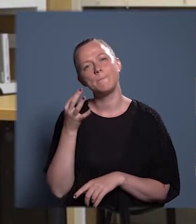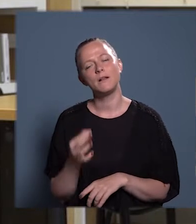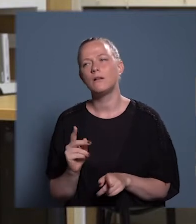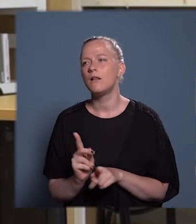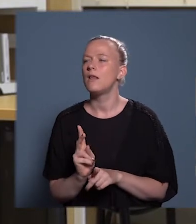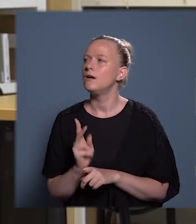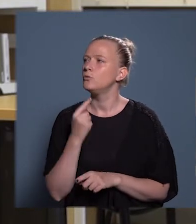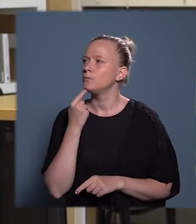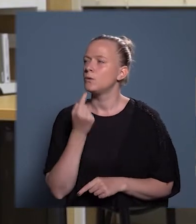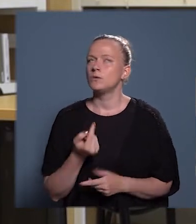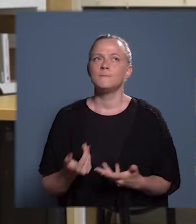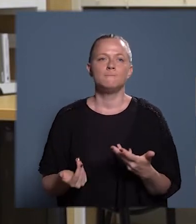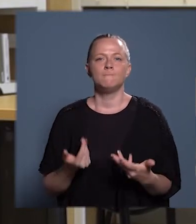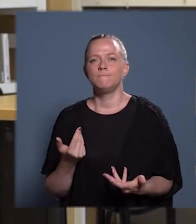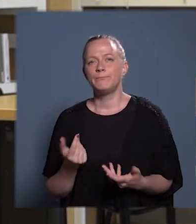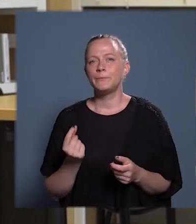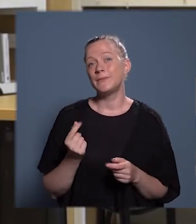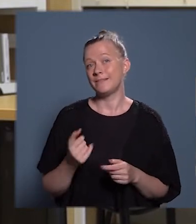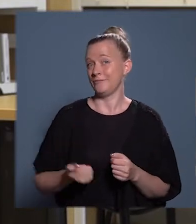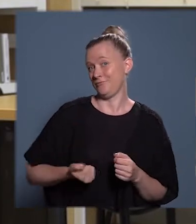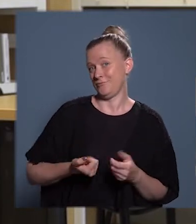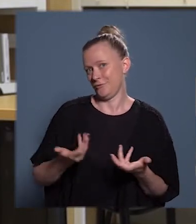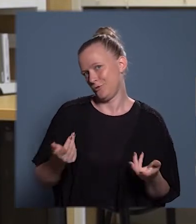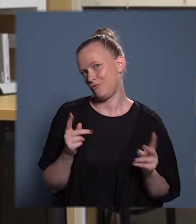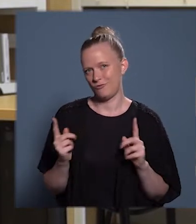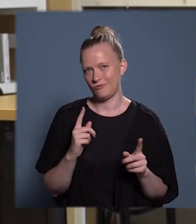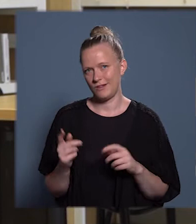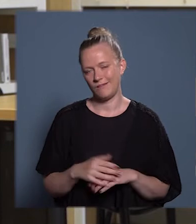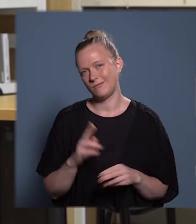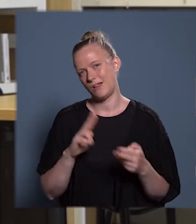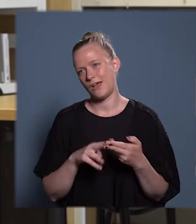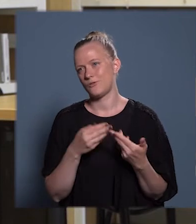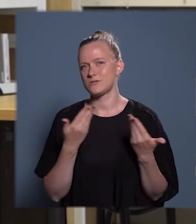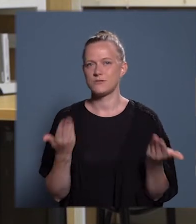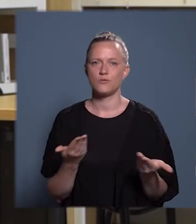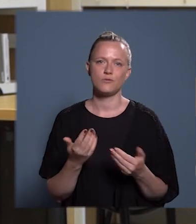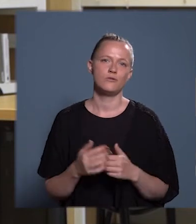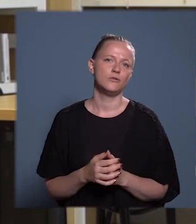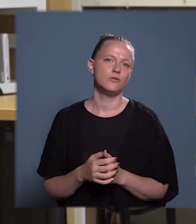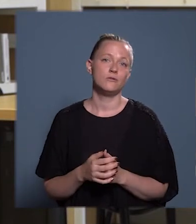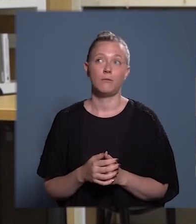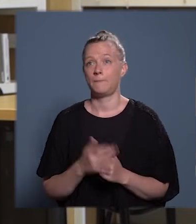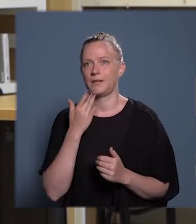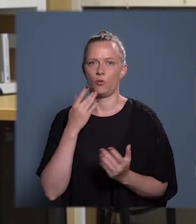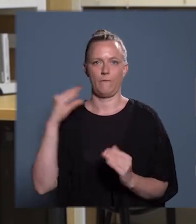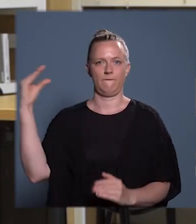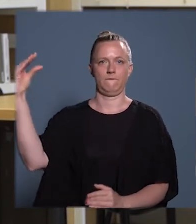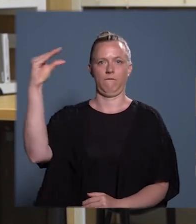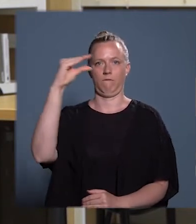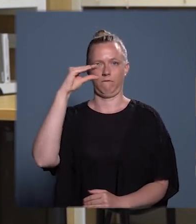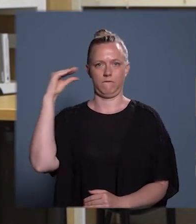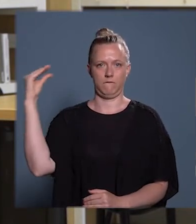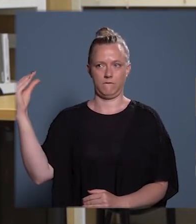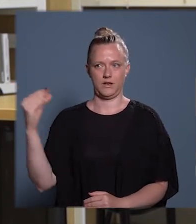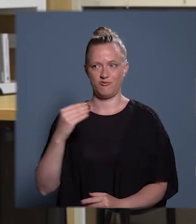hogy ez kicsit humoros, talán úgy, hogy találkozok egy UFO-val, és nincs nálam